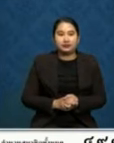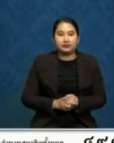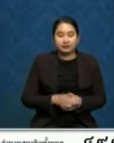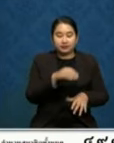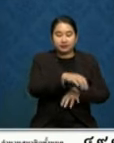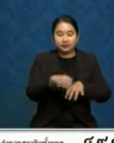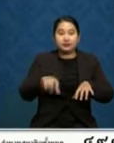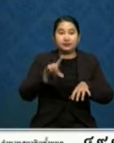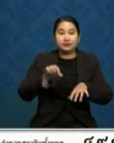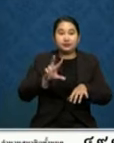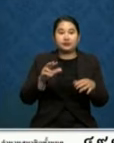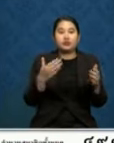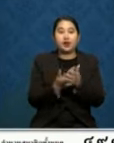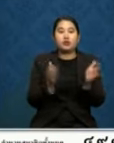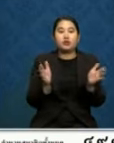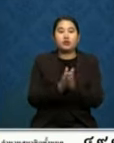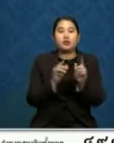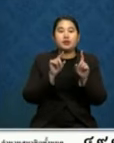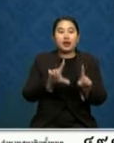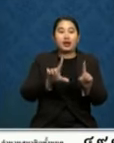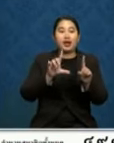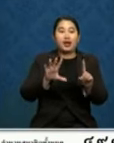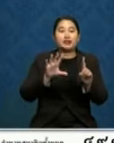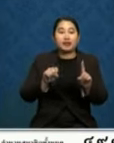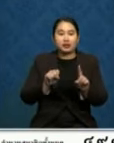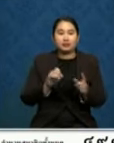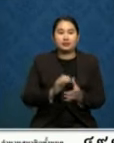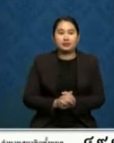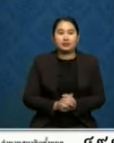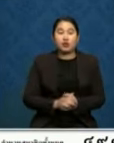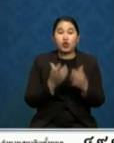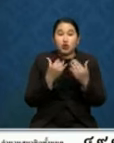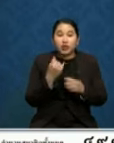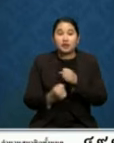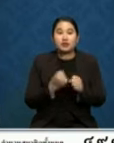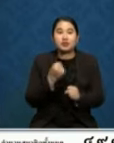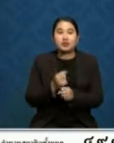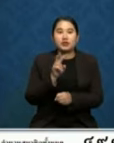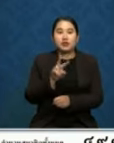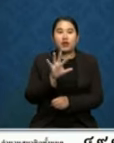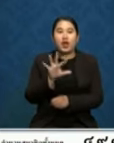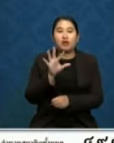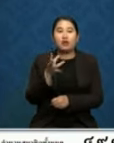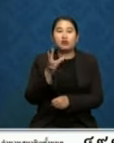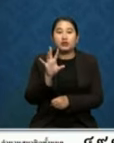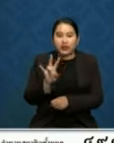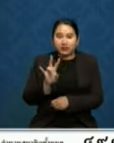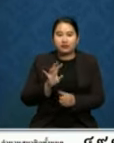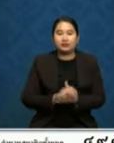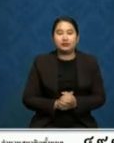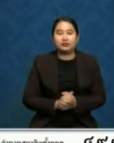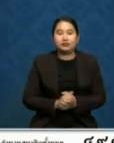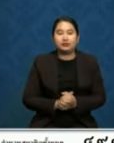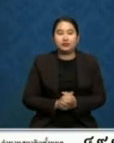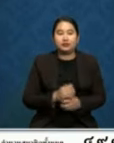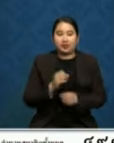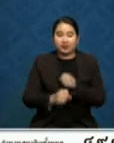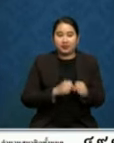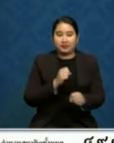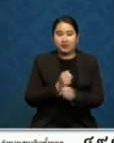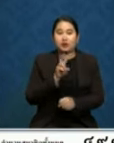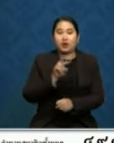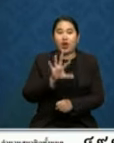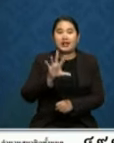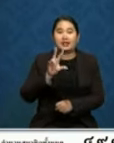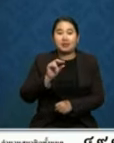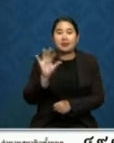น่วยงานรวมมากกว่า 1,500,000 บาทท่านประธานครับนี่มันปี2567แล้วครับไม่ใช่ปี